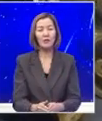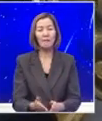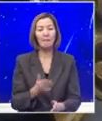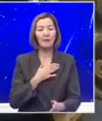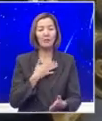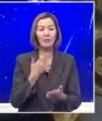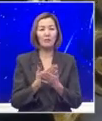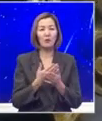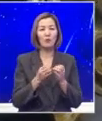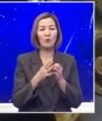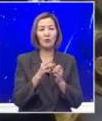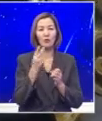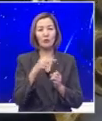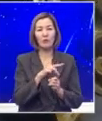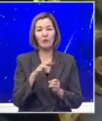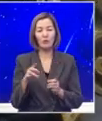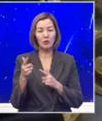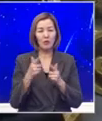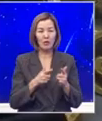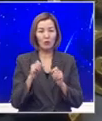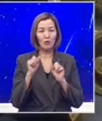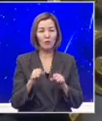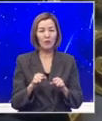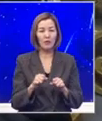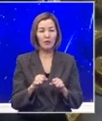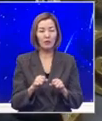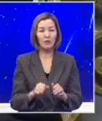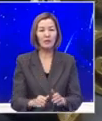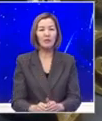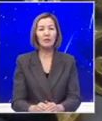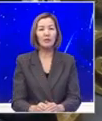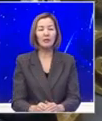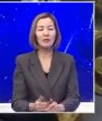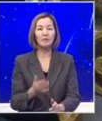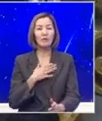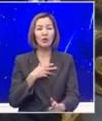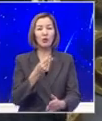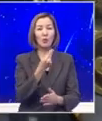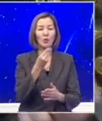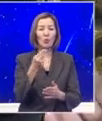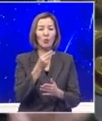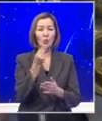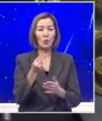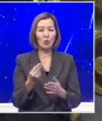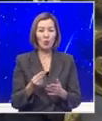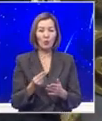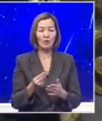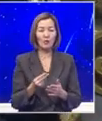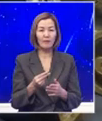шамамен 15-20 минутта дайындаймыз. Мен түрпесін ұрып, оюын салам. Ары қарай мәди